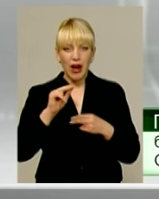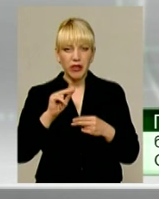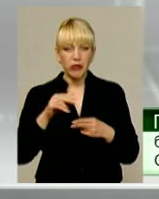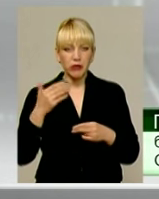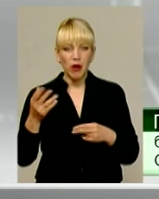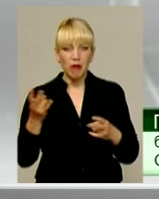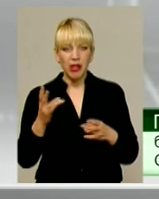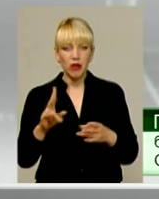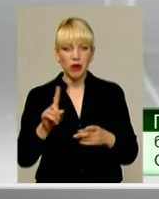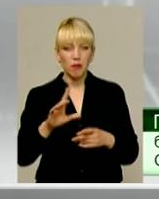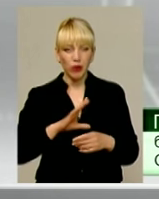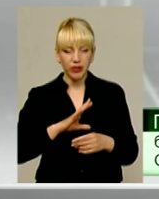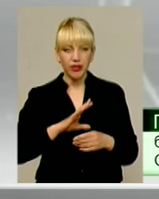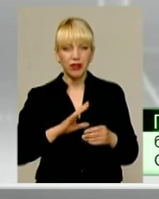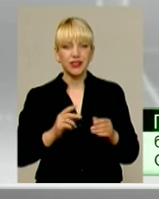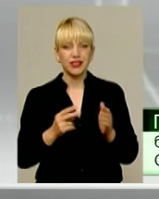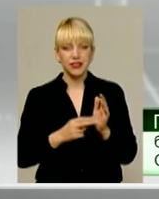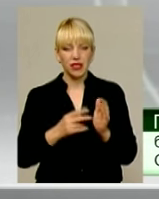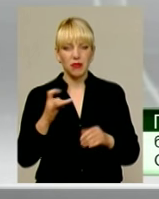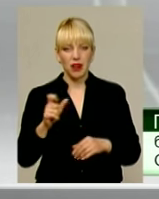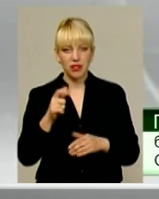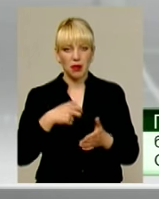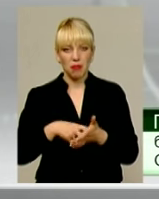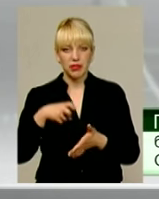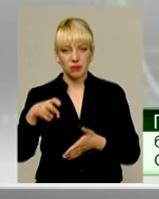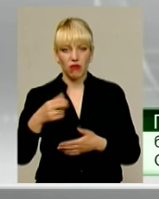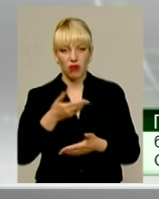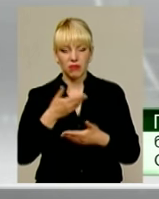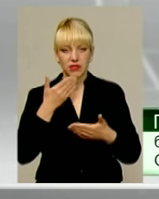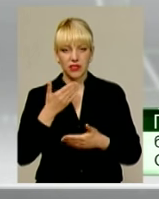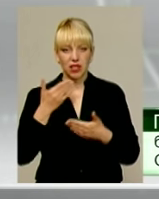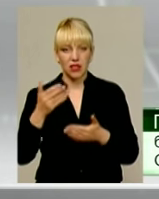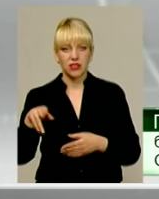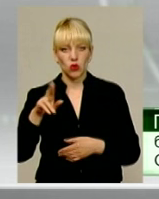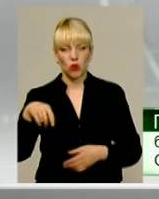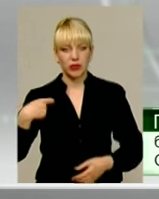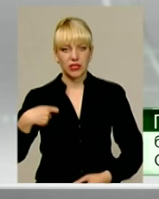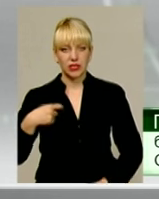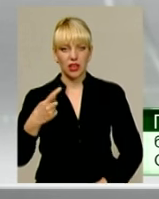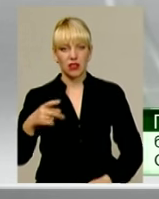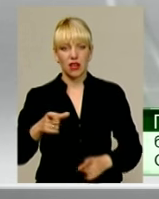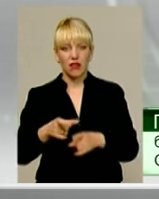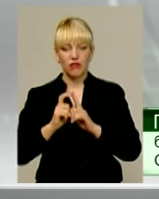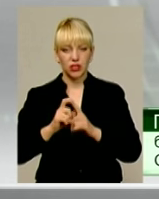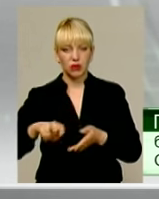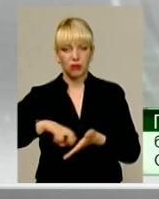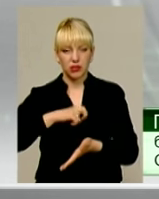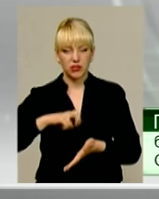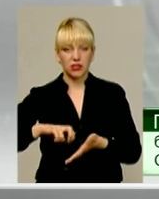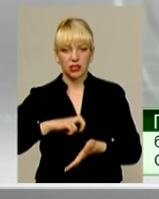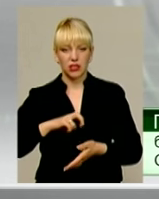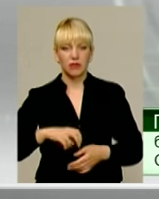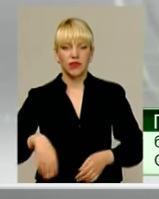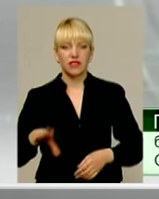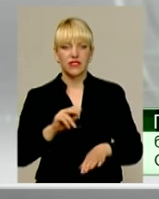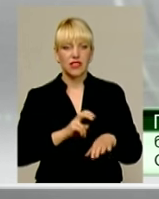щось має бути. Сім разів в письмовому порядку ми зверталися до президента. Одні відписки йдуть, всі врачі до одного, і